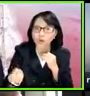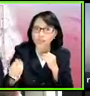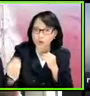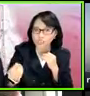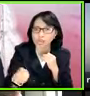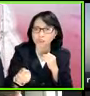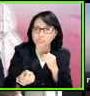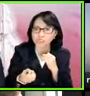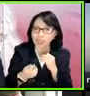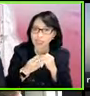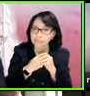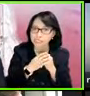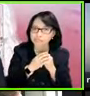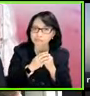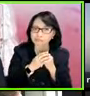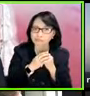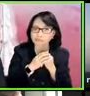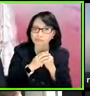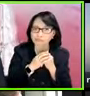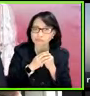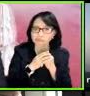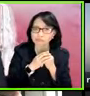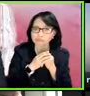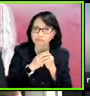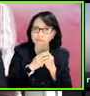orang-orang non-yahudi amin